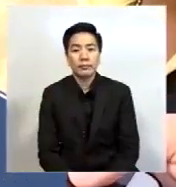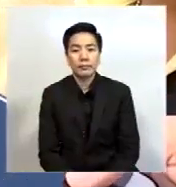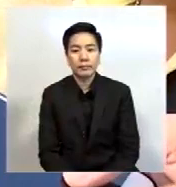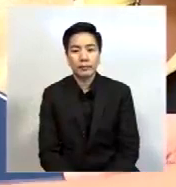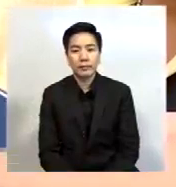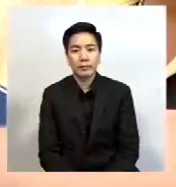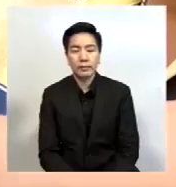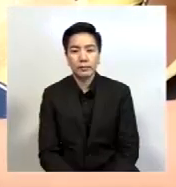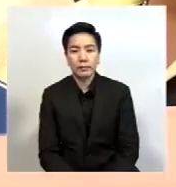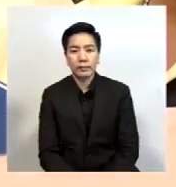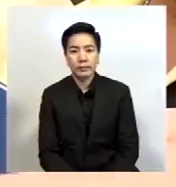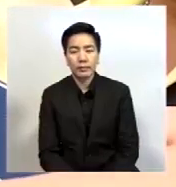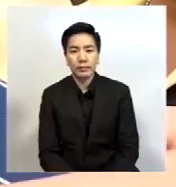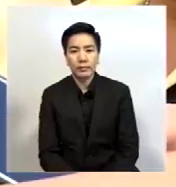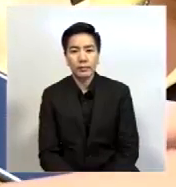หมคร ับก็ฟัง